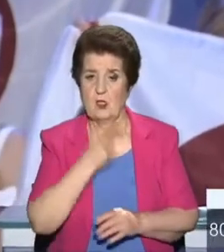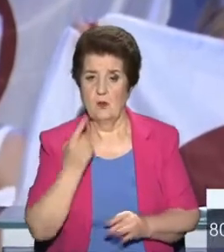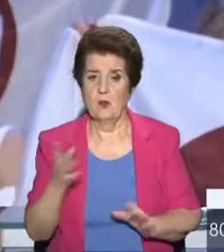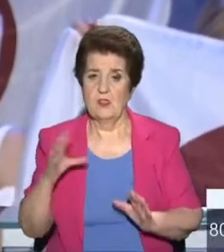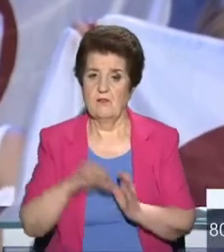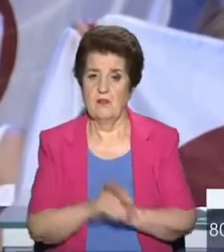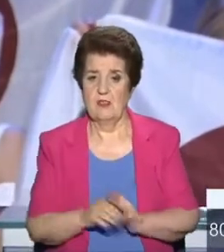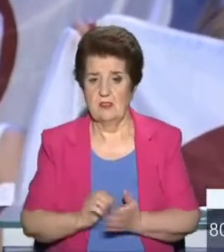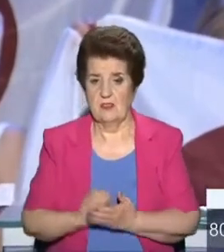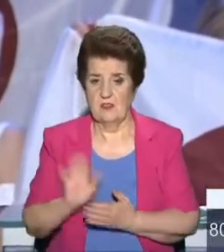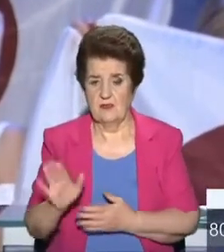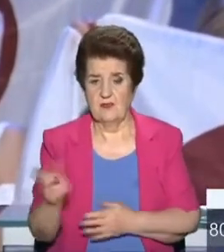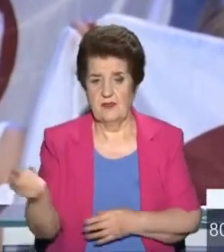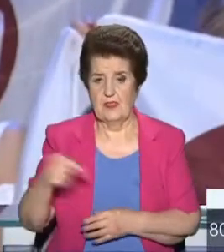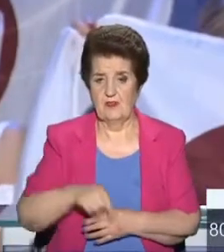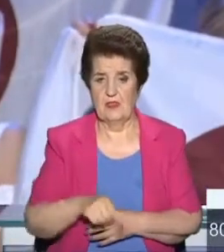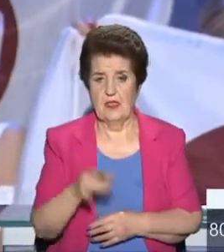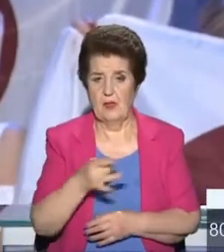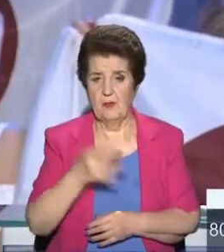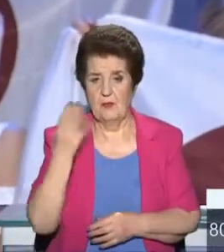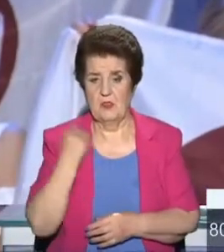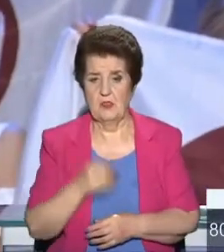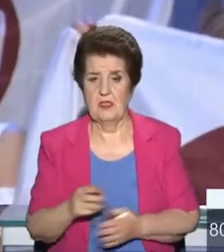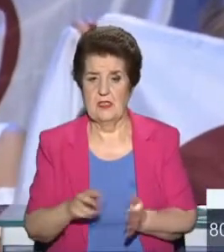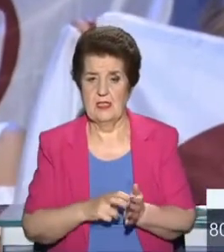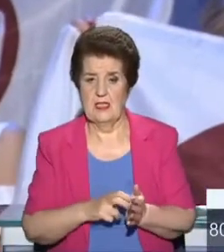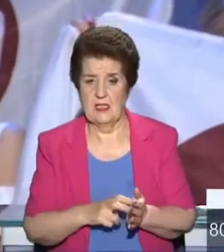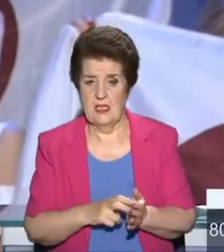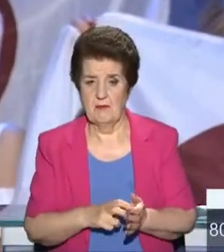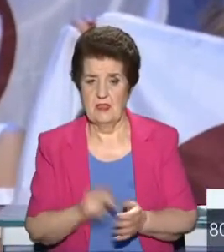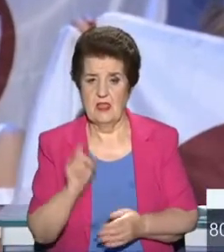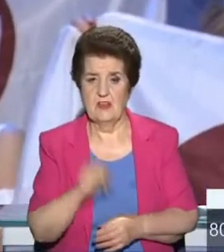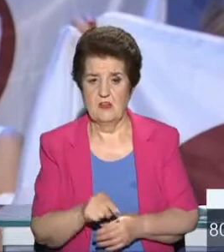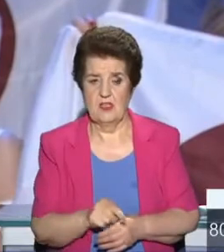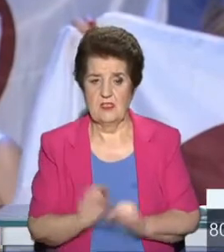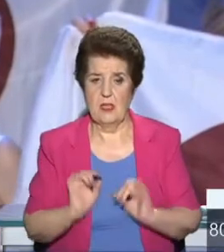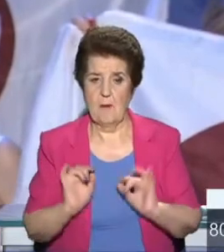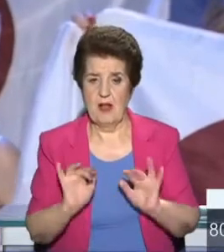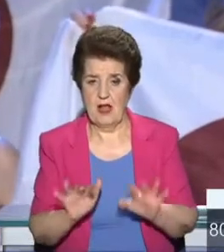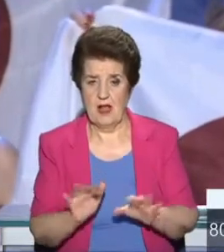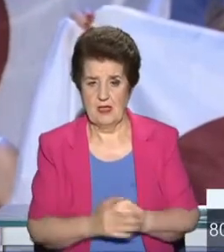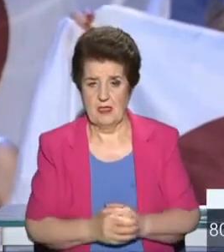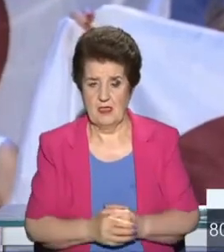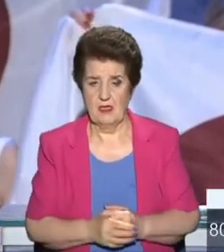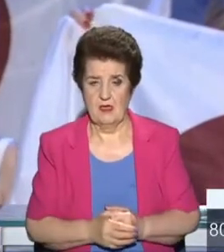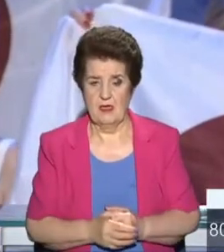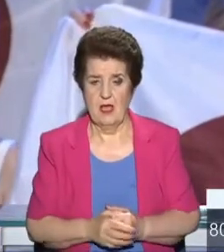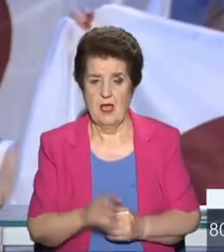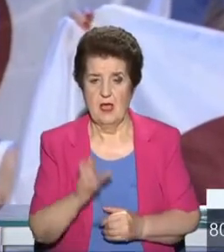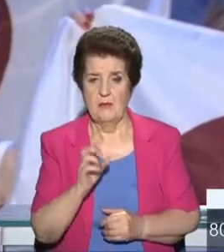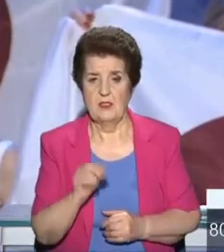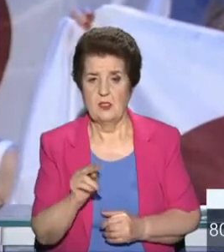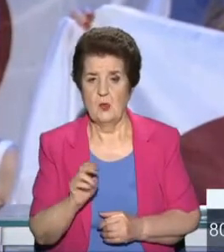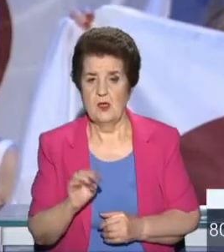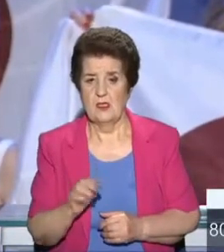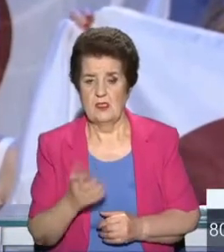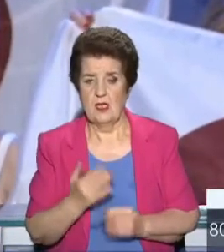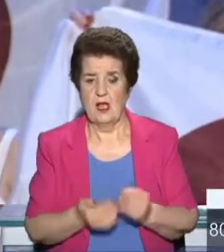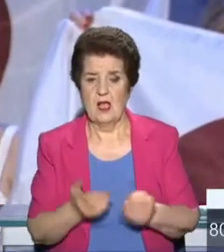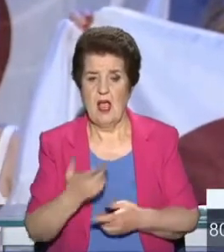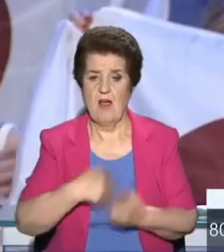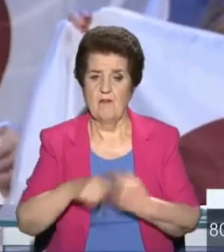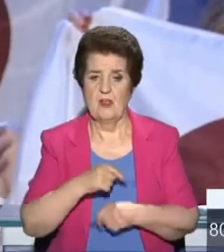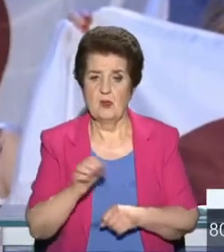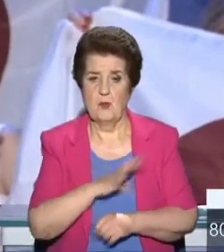ezită să vin în Republica Moldova și încă se tem de această practică viciu asa când afacerile pot fi preluate